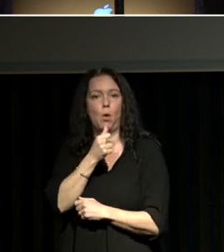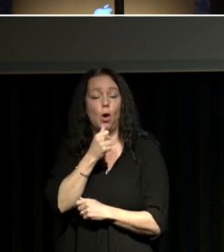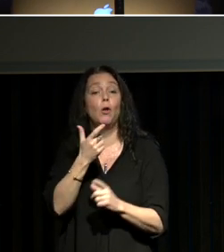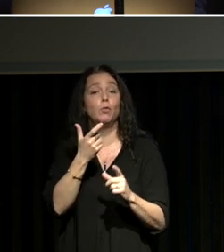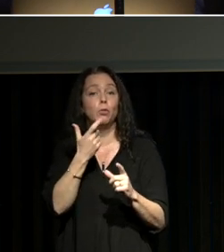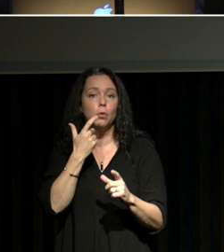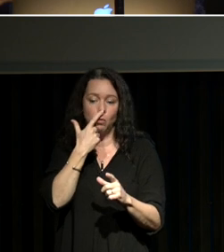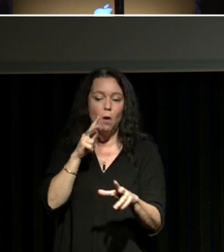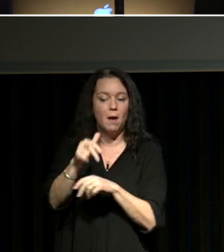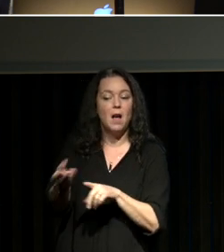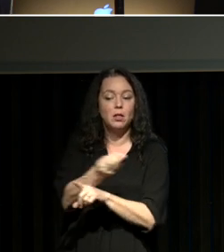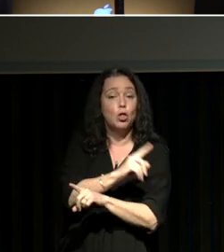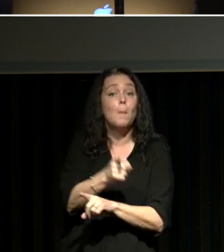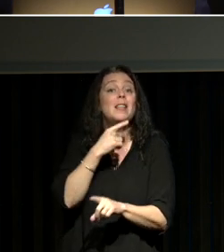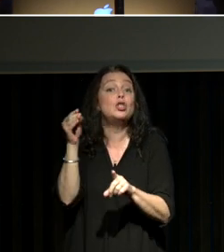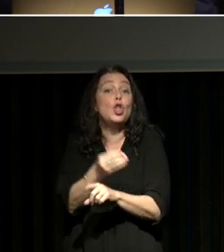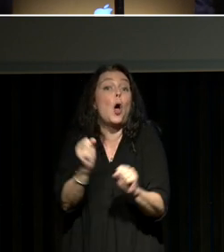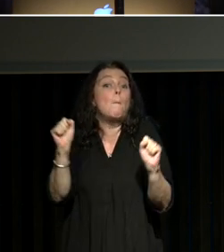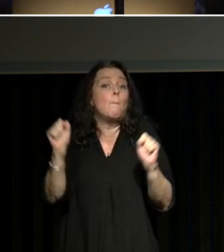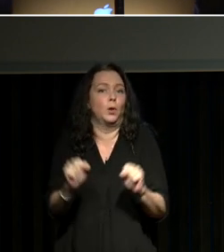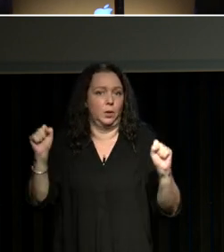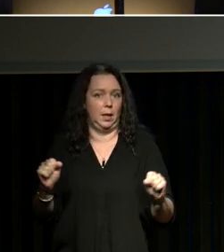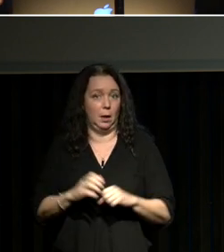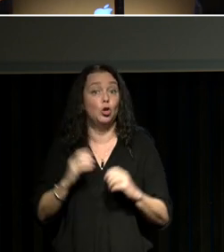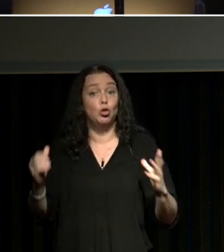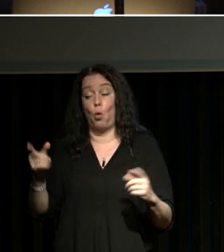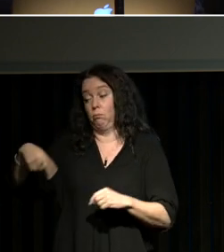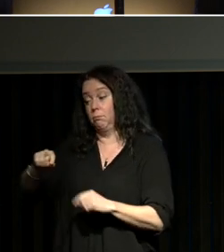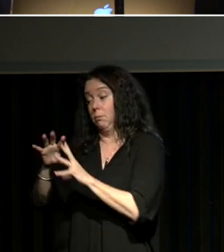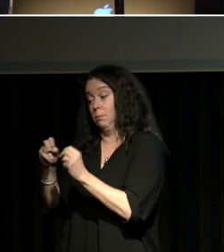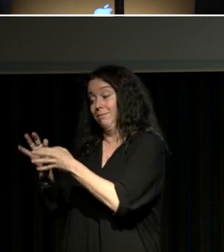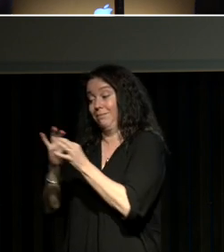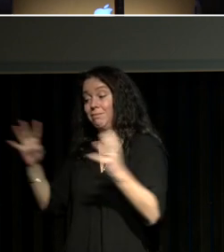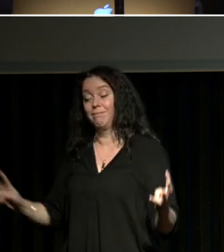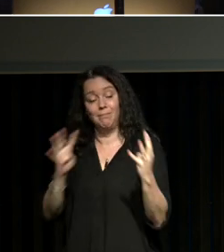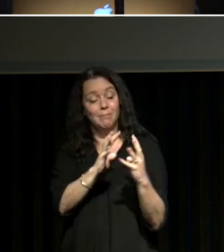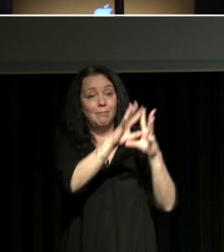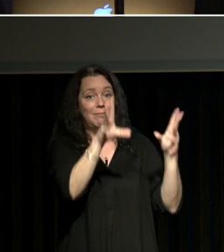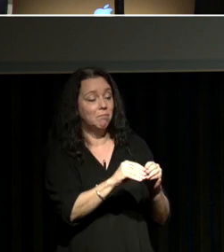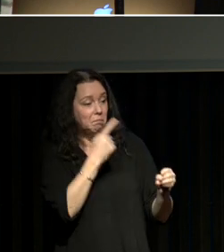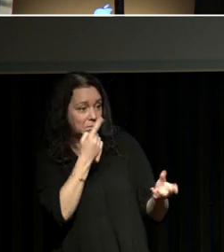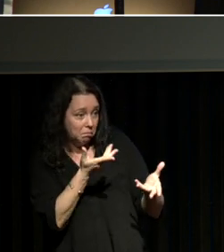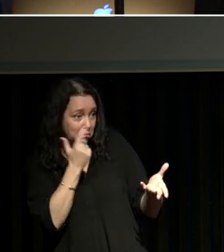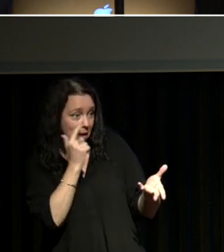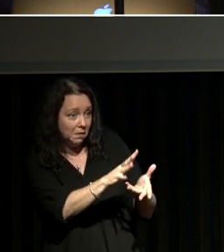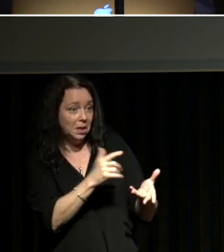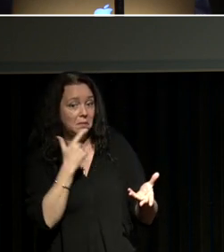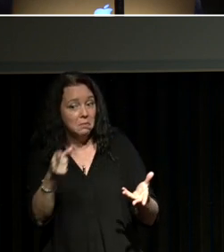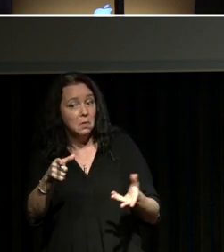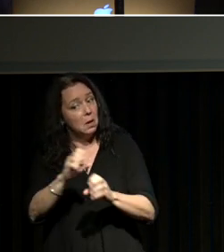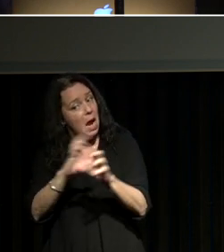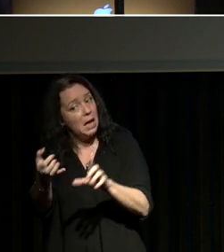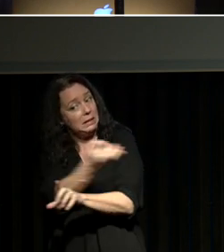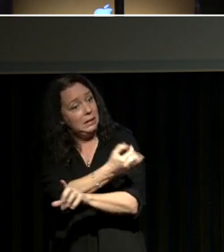il n'est pas présumé donneur, mais il est donneur potentiel. Donc on va aller discuter avec la famille de manière consensuelle pour savoir s'il a donné de son vivant des directives